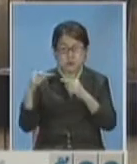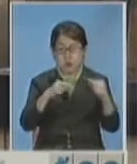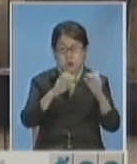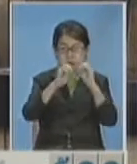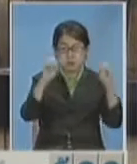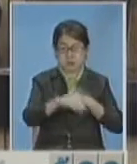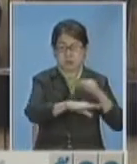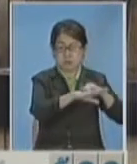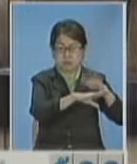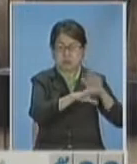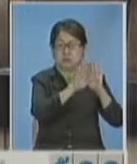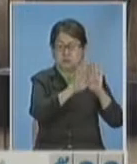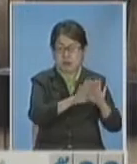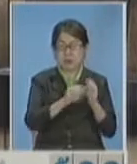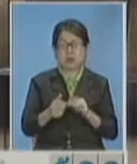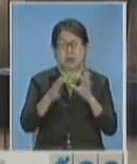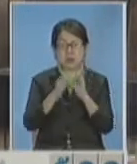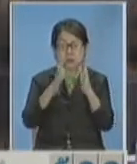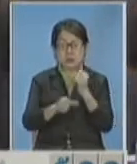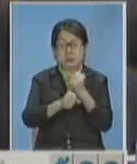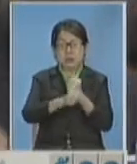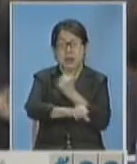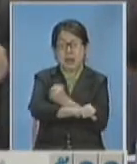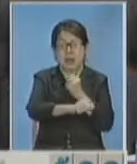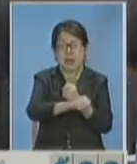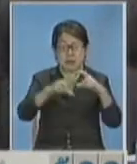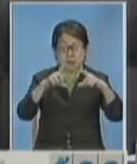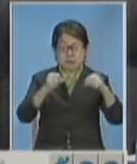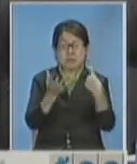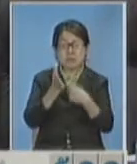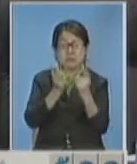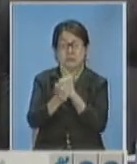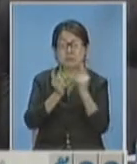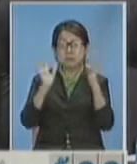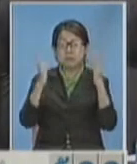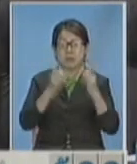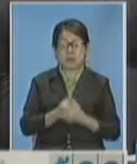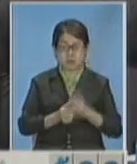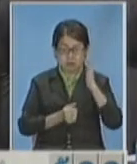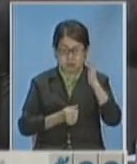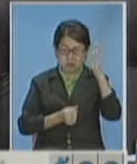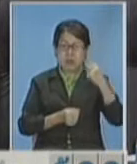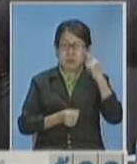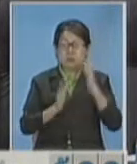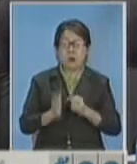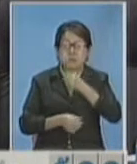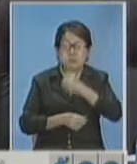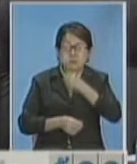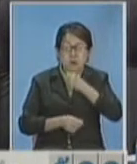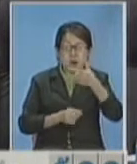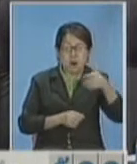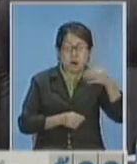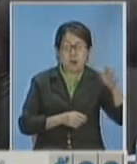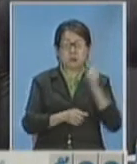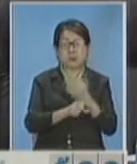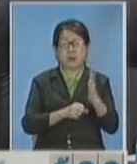งไว้ยังไม่มีการเตรียมเรื่องแรงงานนอกระบบแรงงานนอกระบบที่จะต้องเข้าสู่วัยสูงอายุเนี่ยนะคะแล้วอน